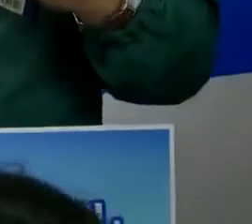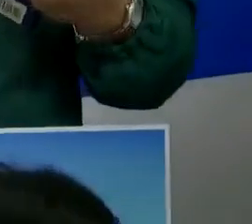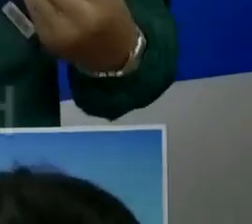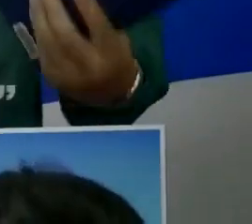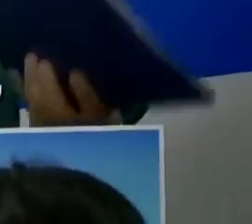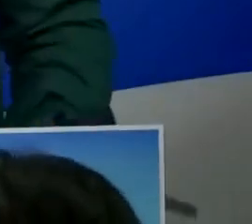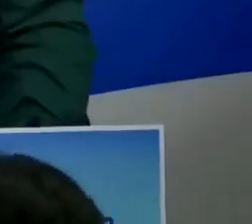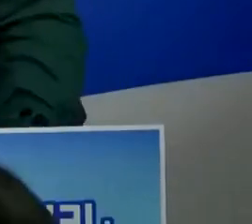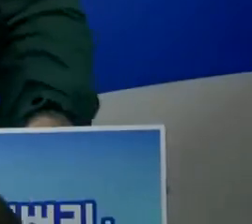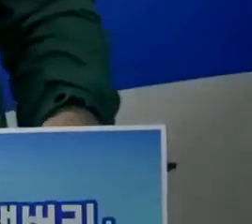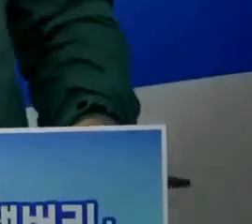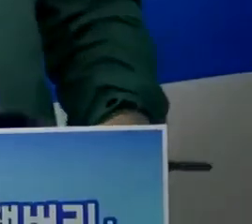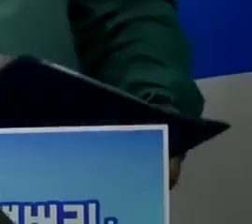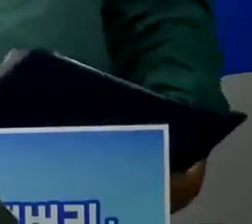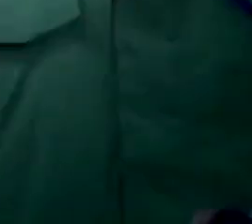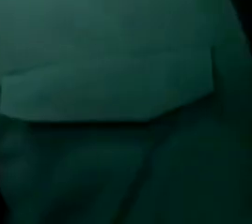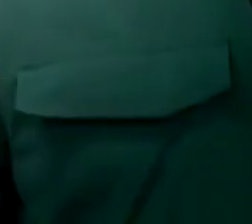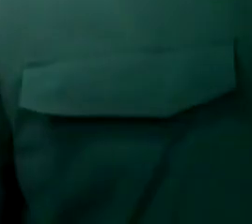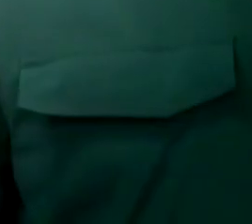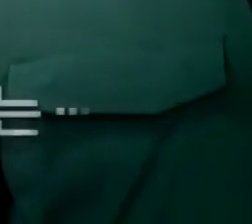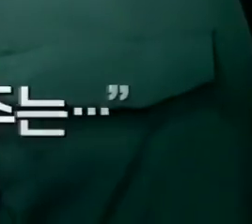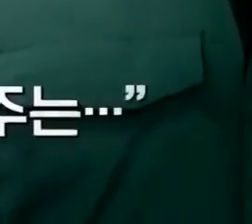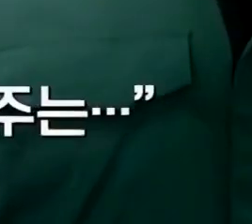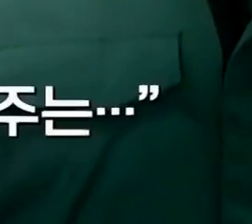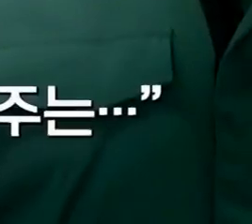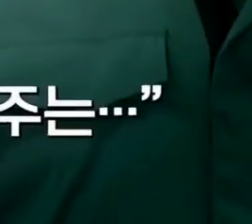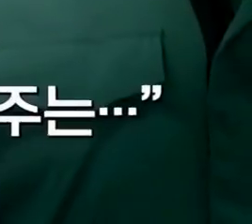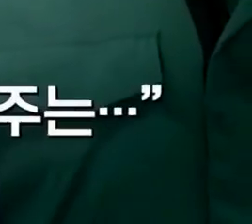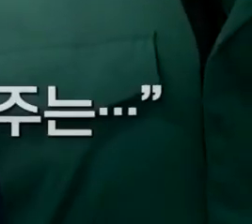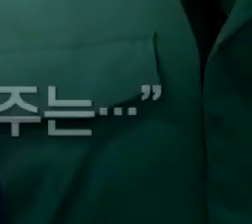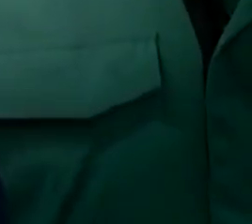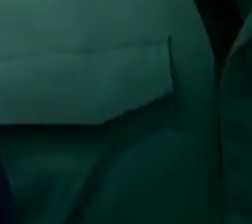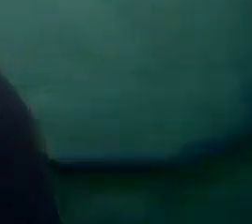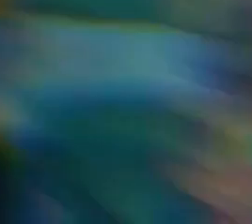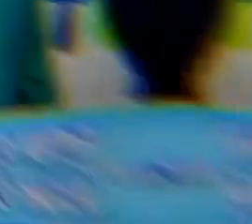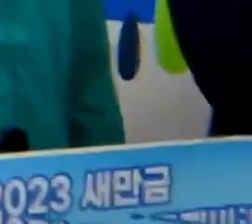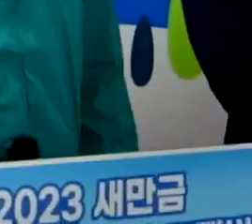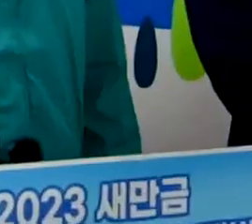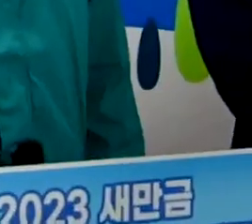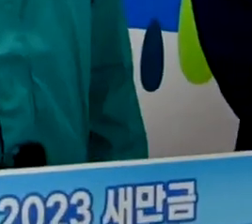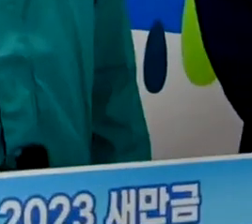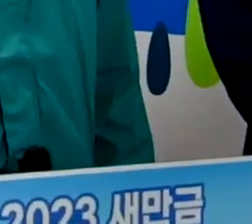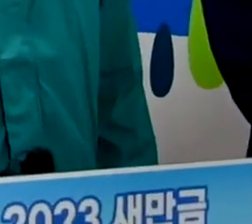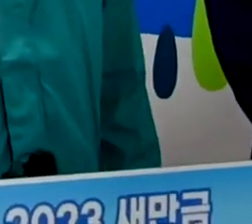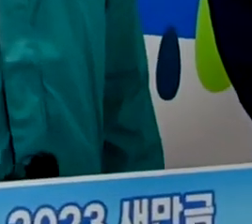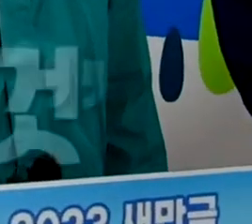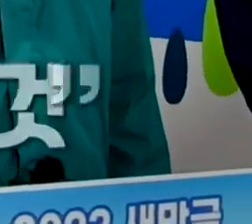오히려 지금 위기 대응을 통해서 대한민국의 영향을 전 세계에 보여주는 그런